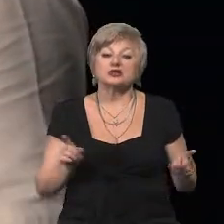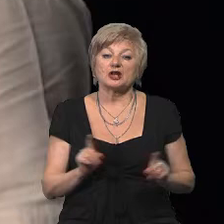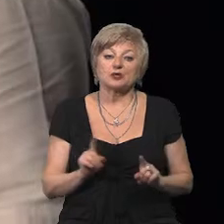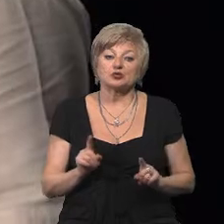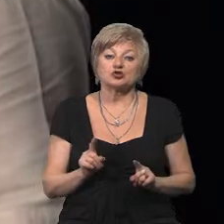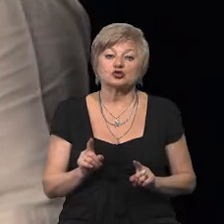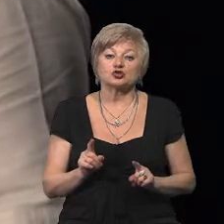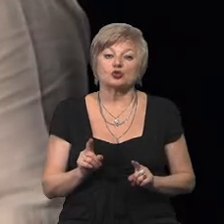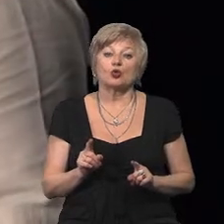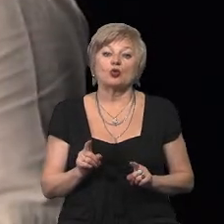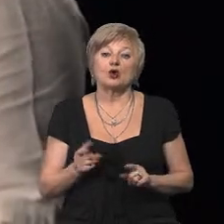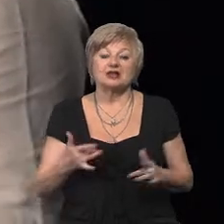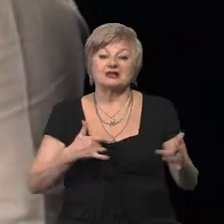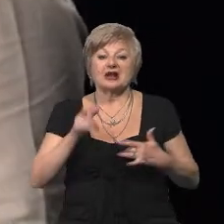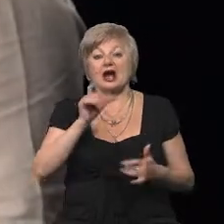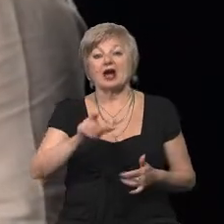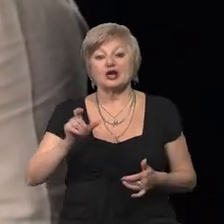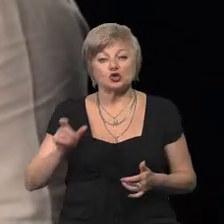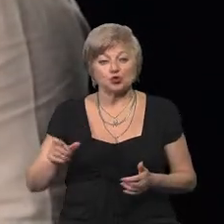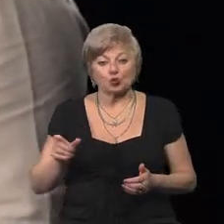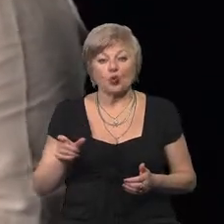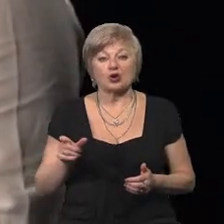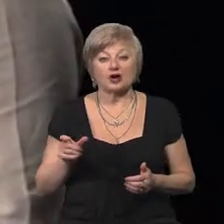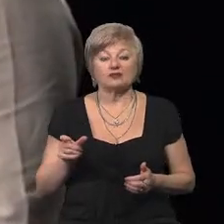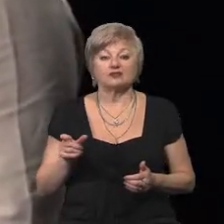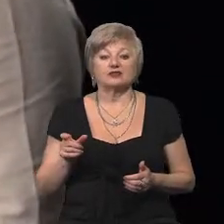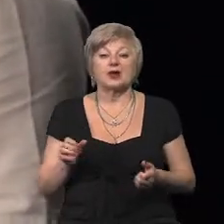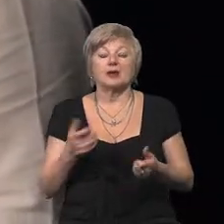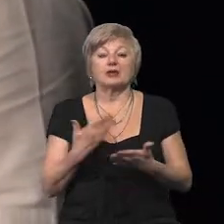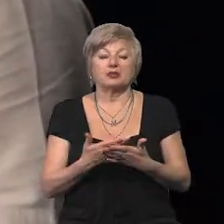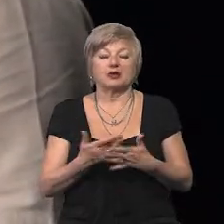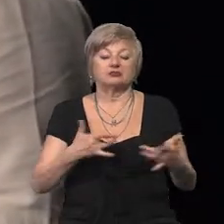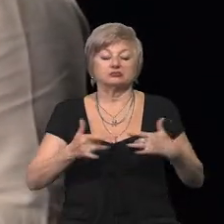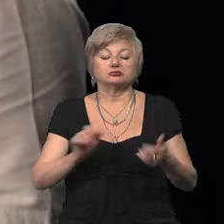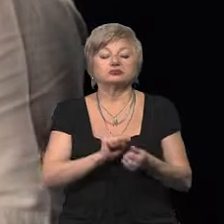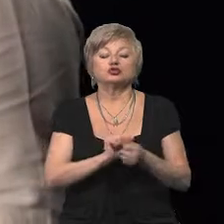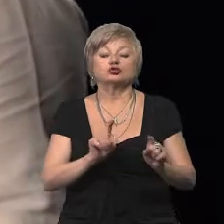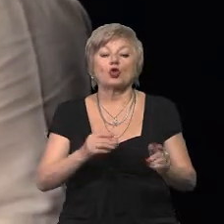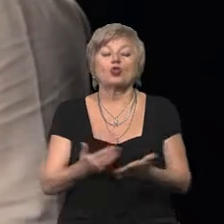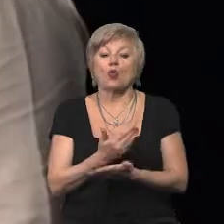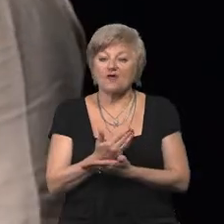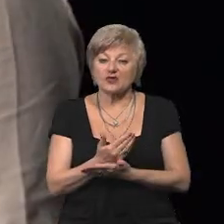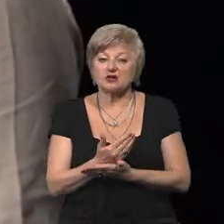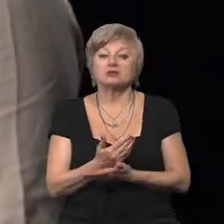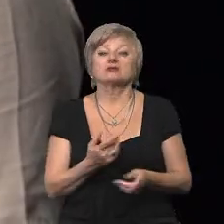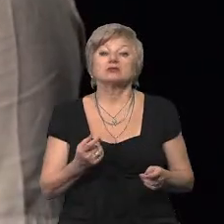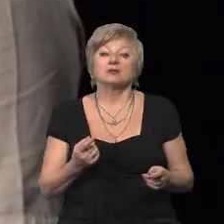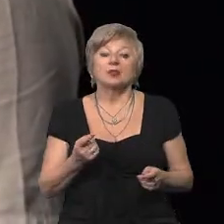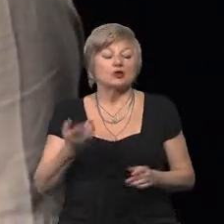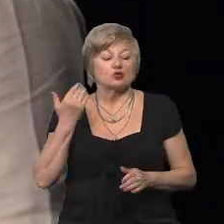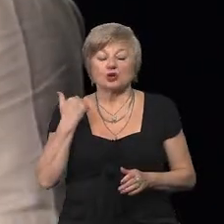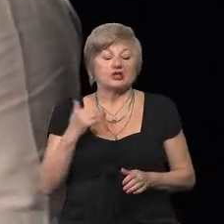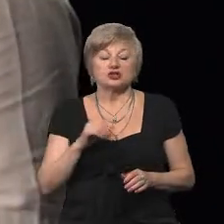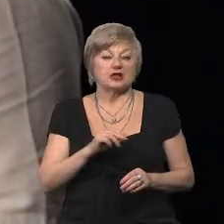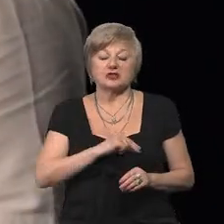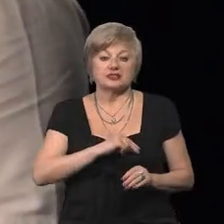например, для многих актеров там, репертуар, вернее, материал новый, который они не пробовали там, в предыдущих своих работах. У